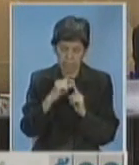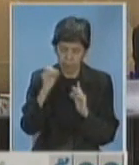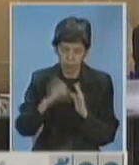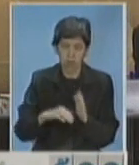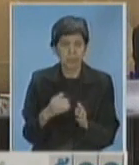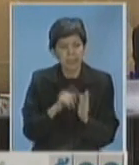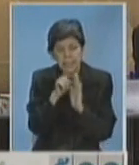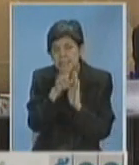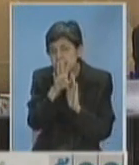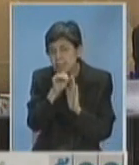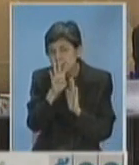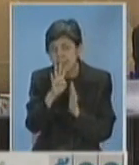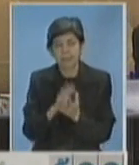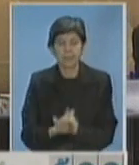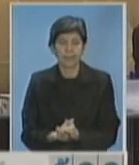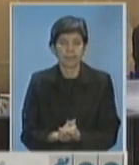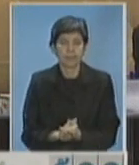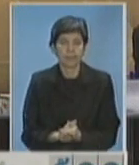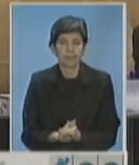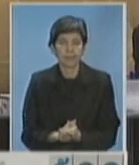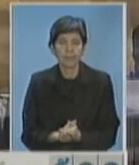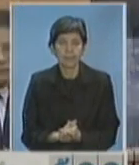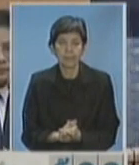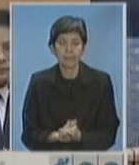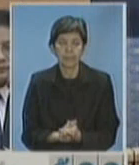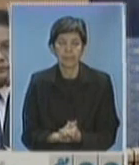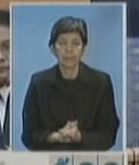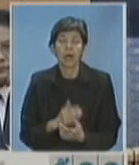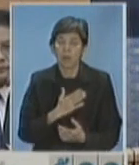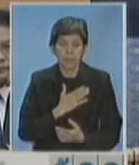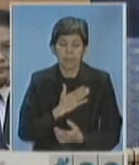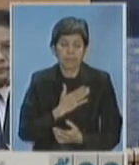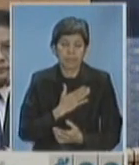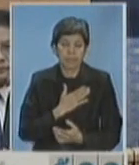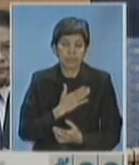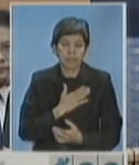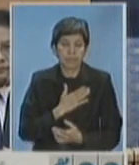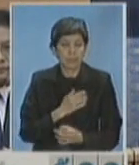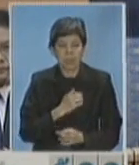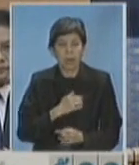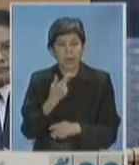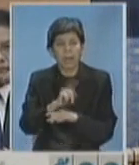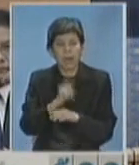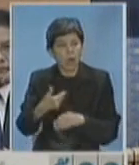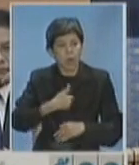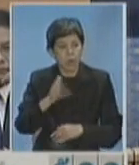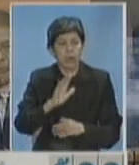ทธิ์44วินาทีที่เหลือ ท่านประธานครับผมไม่อาจตระบัดสัตว์ตามที่ท่านประธาน